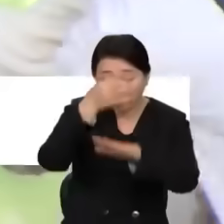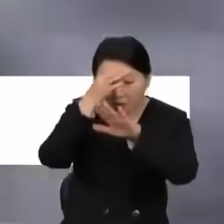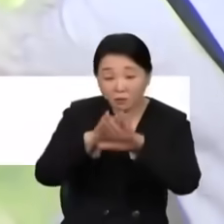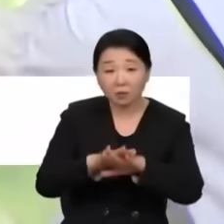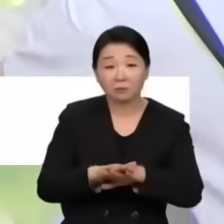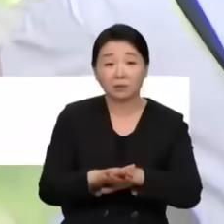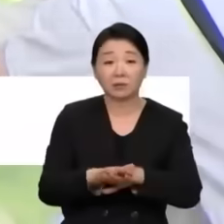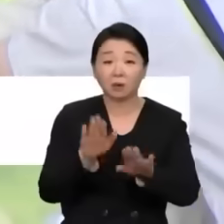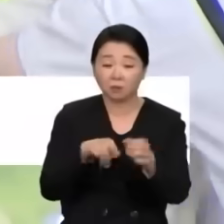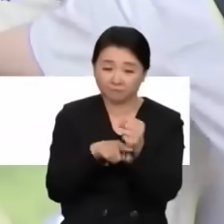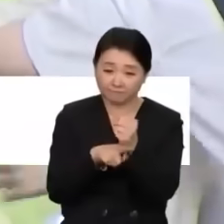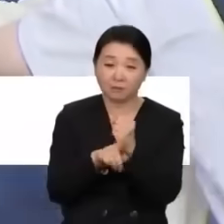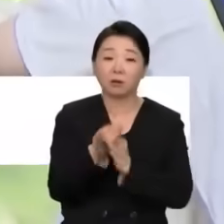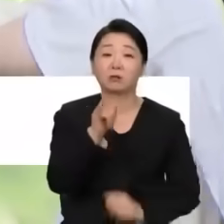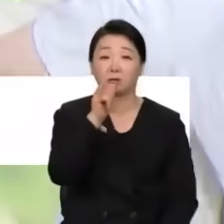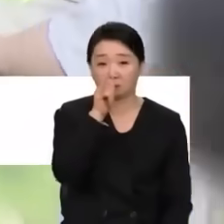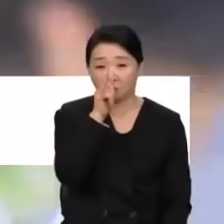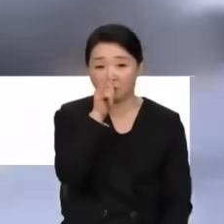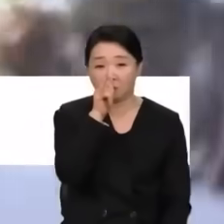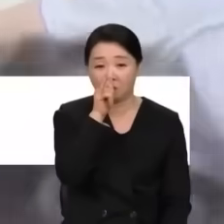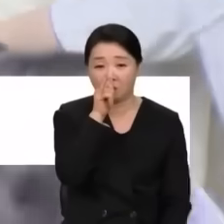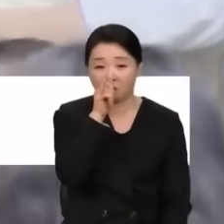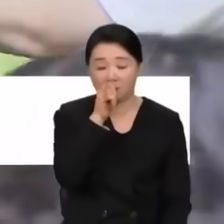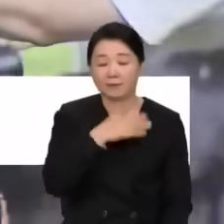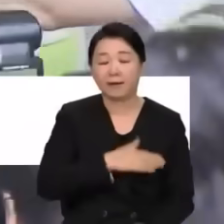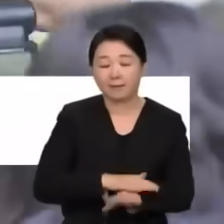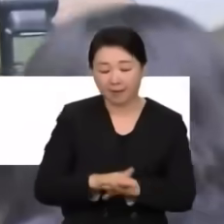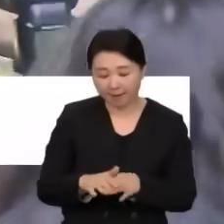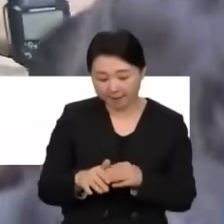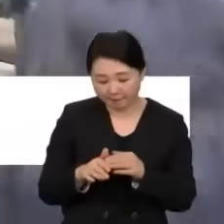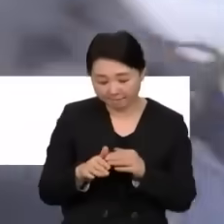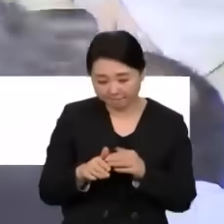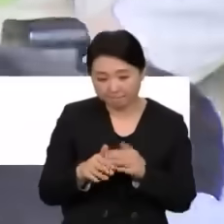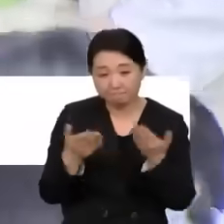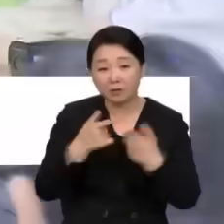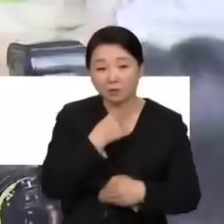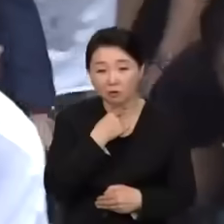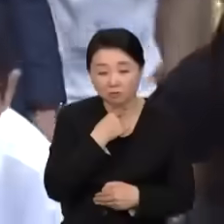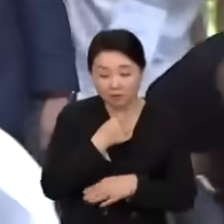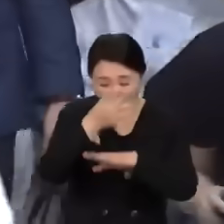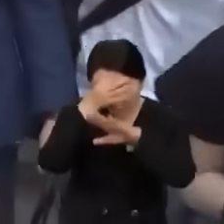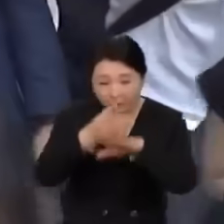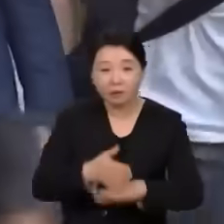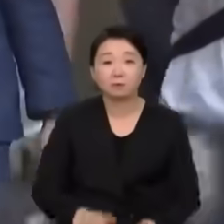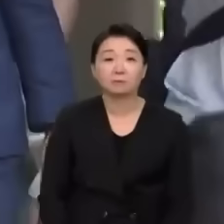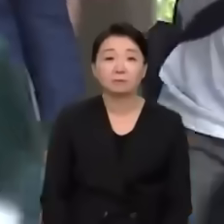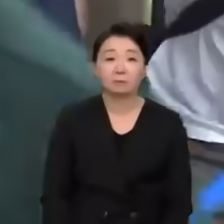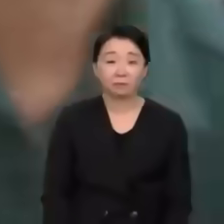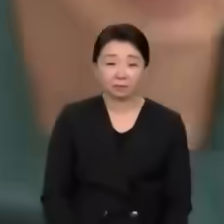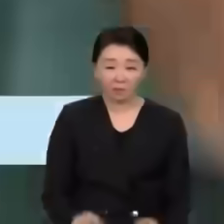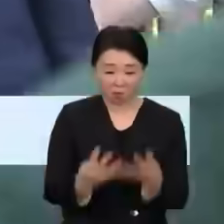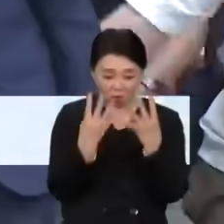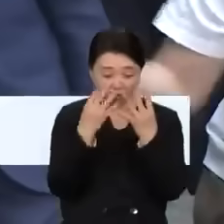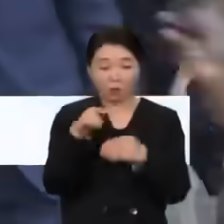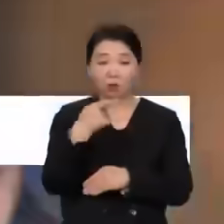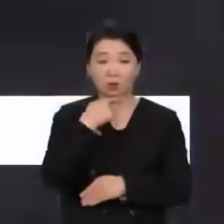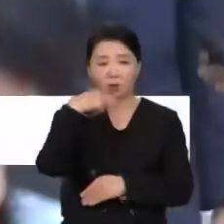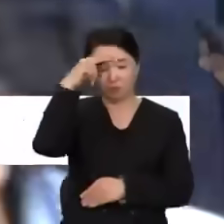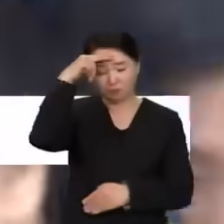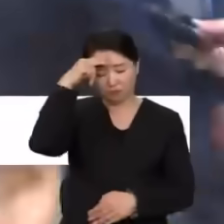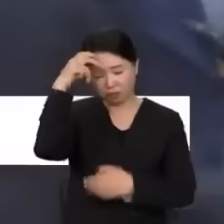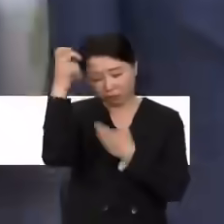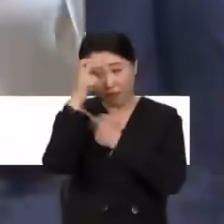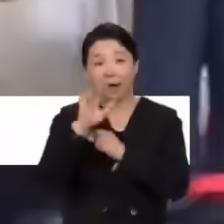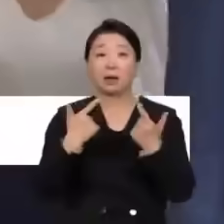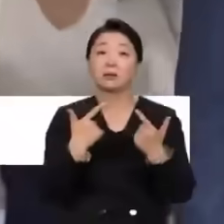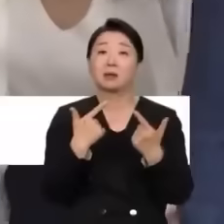오늘 있는 신문을 잘 받겠습니다 진심으로 죄송합니다 구속된 뒤에도 만추는 아니었 입장을